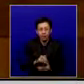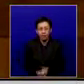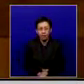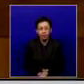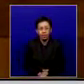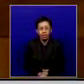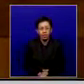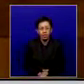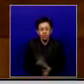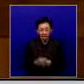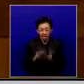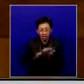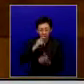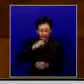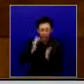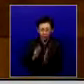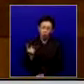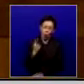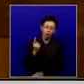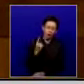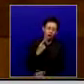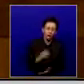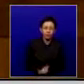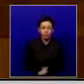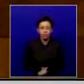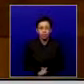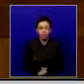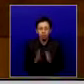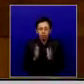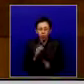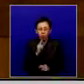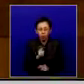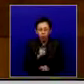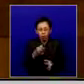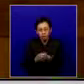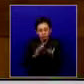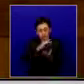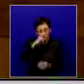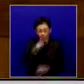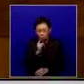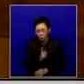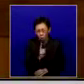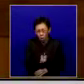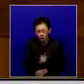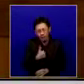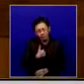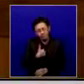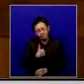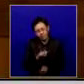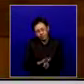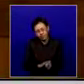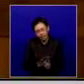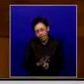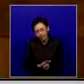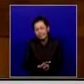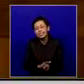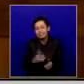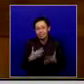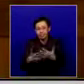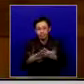ขาโดนด่านะแล้วก็มีผู้หลักผู้ใหญ่หลายคนที่ด่าว่าเขาซึ่งผมคิดว่าไม่เป็นไร